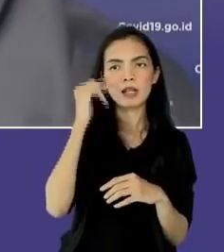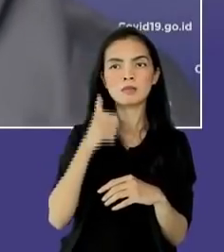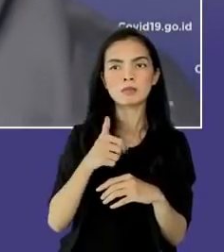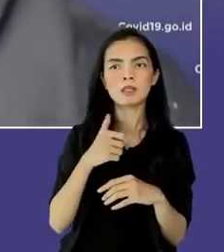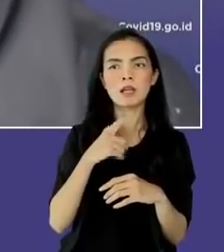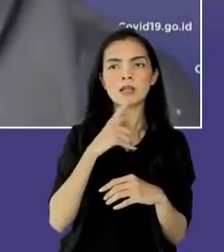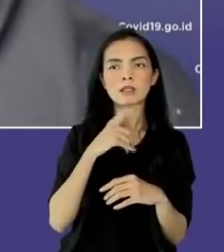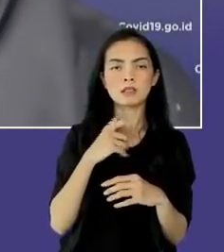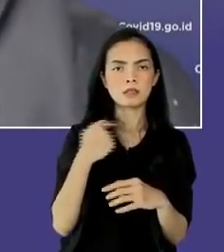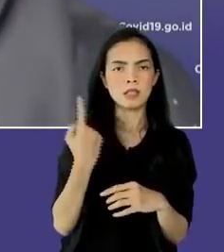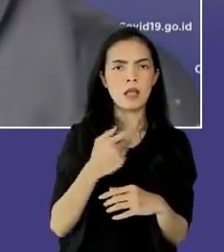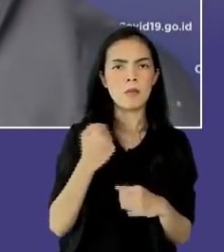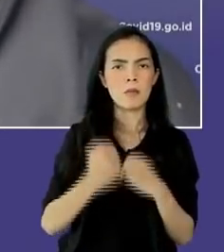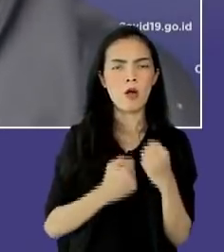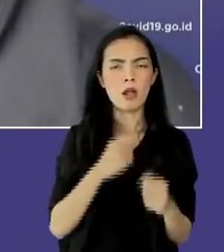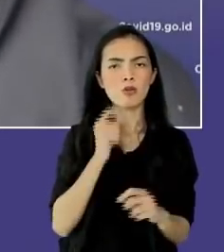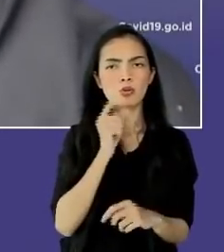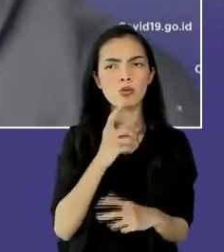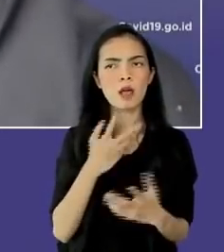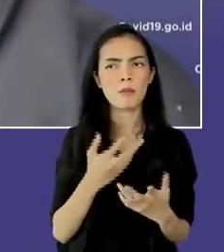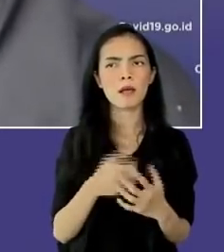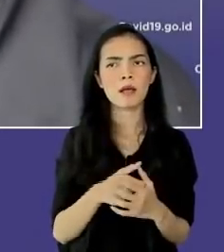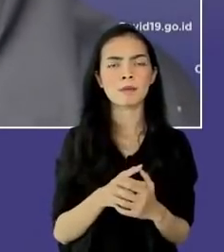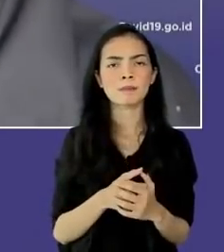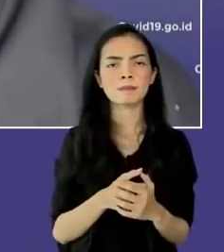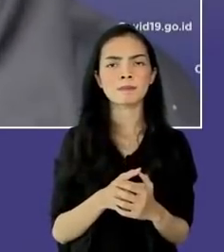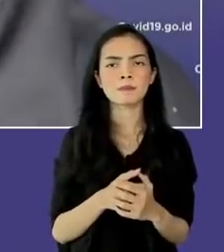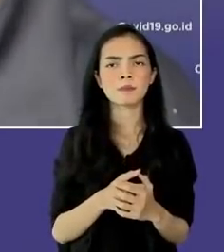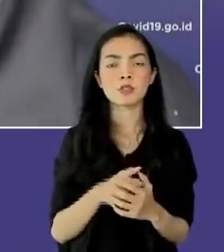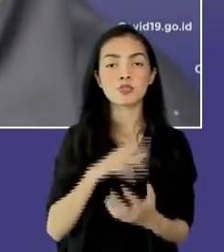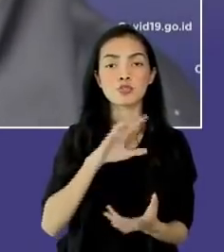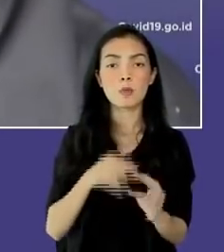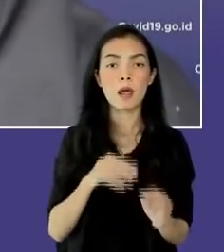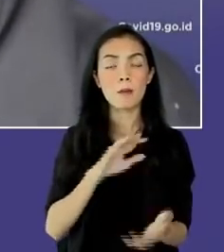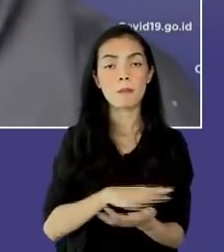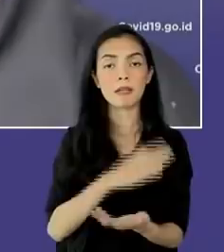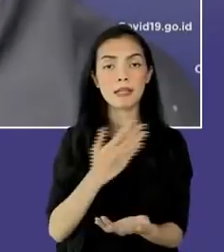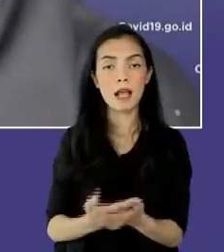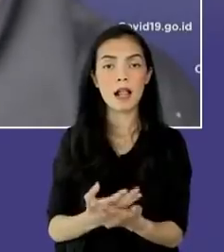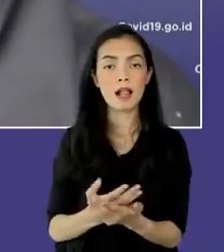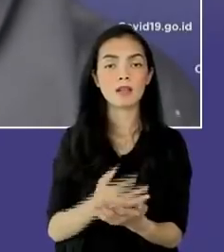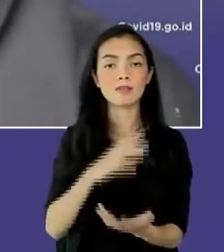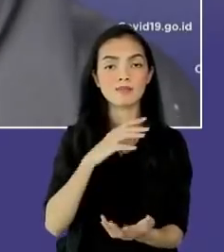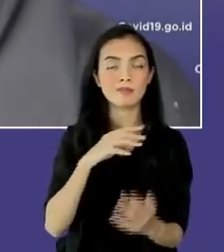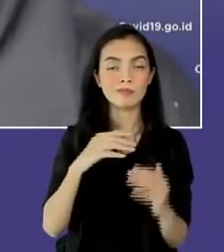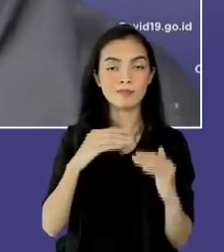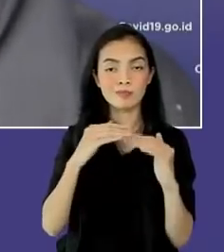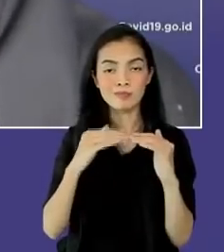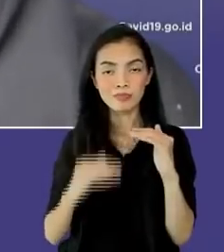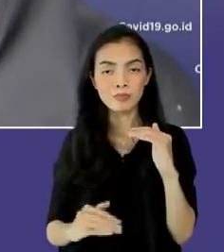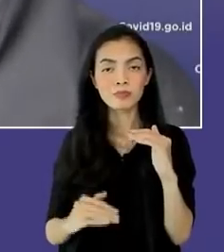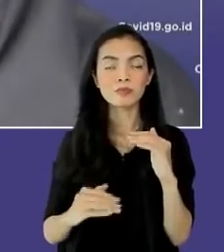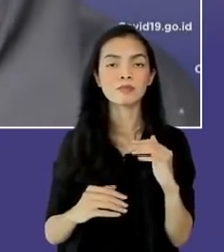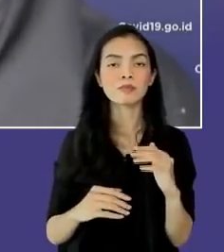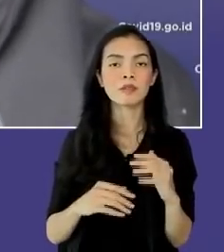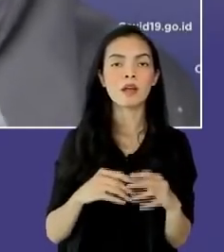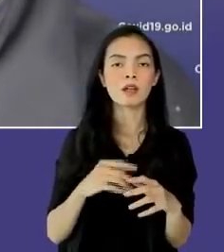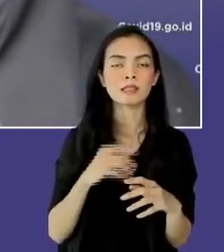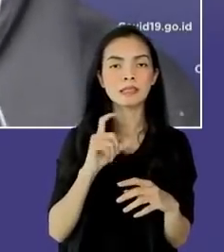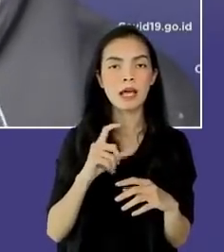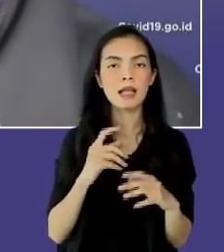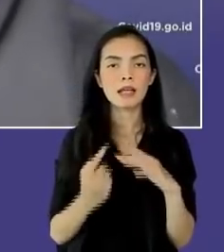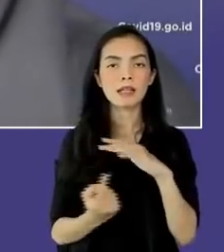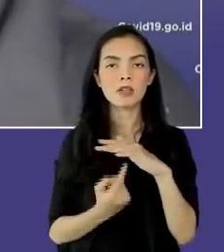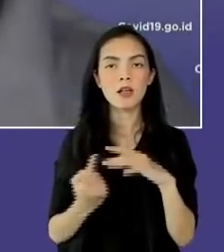bisa dilakukan oleh kita dalam rangka mengurangi angka kematian, mencegah adanya kematian dengan isolasi mandiri